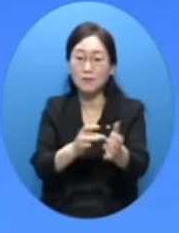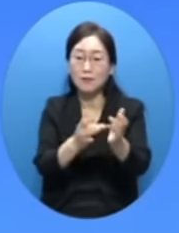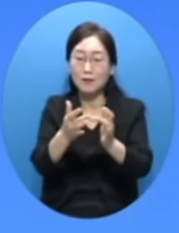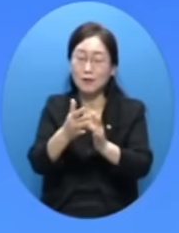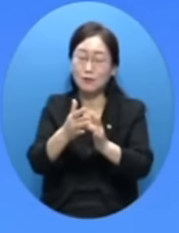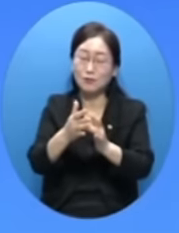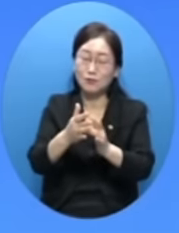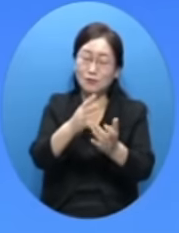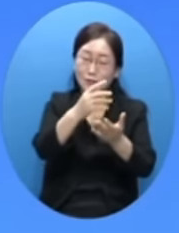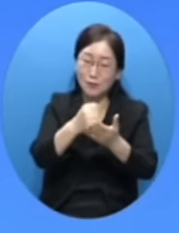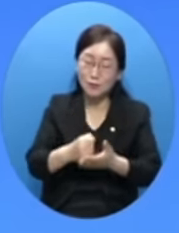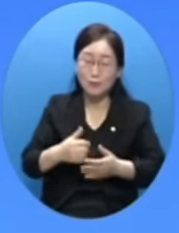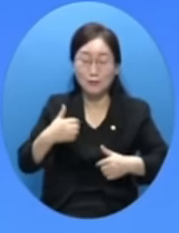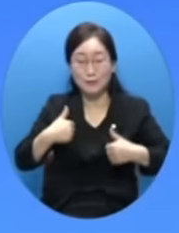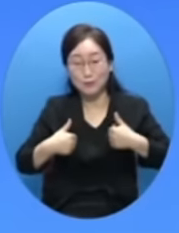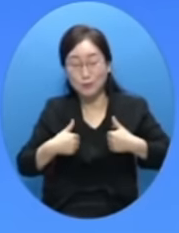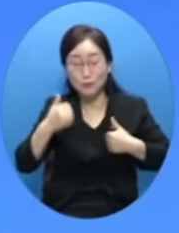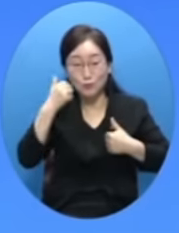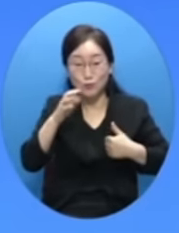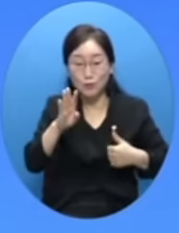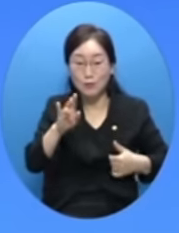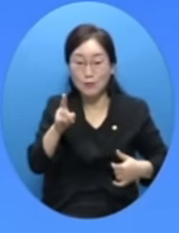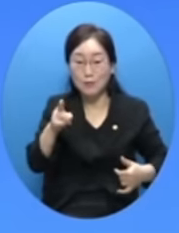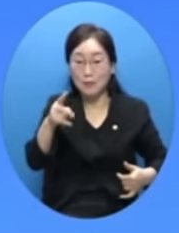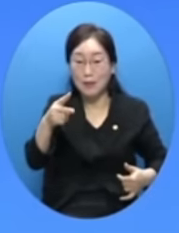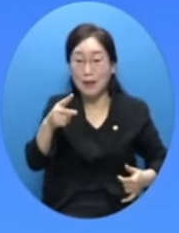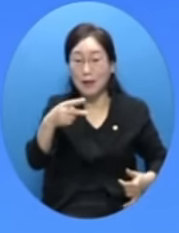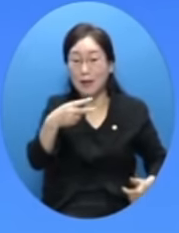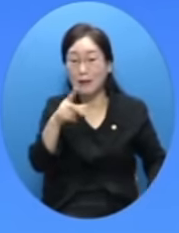기쁨으로 섬겼던 베다니 마을에